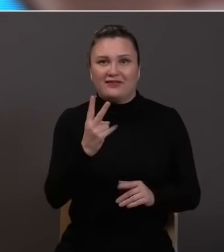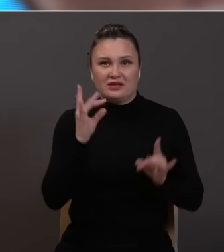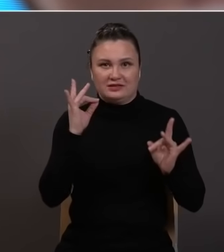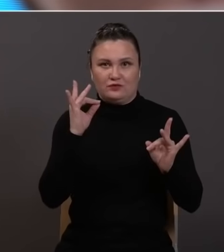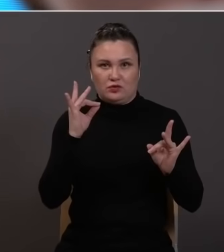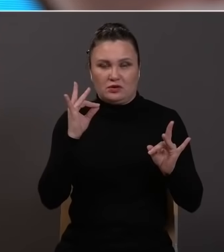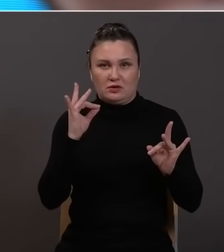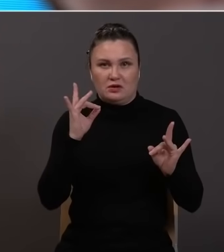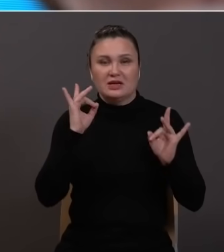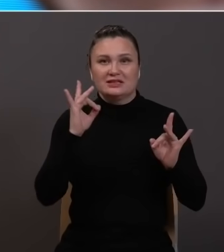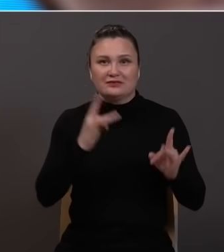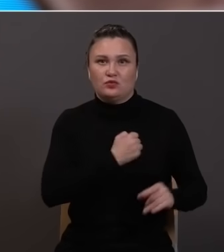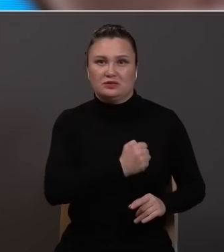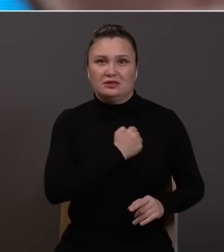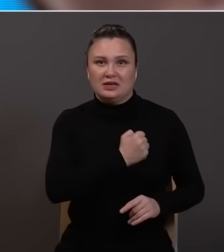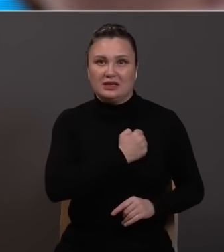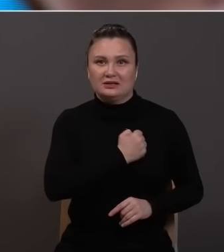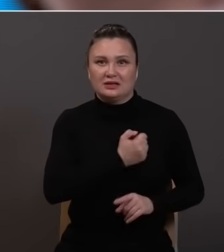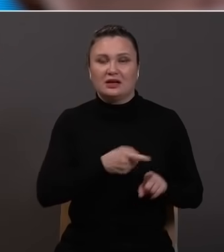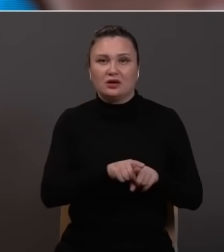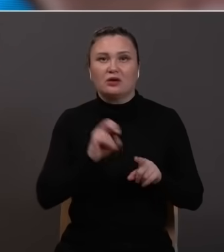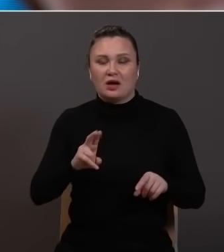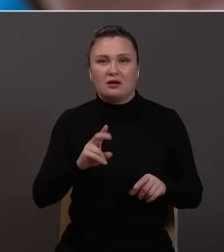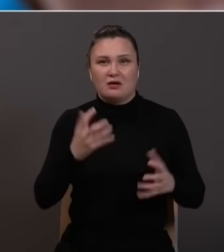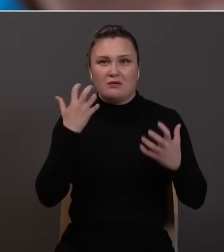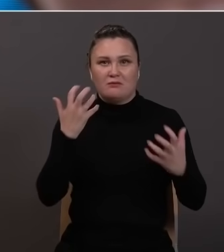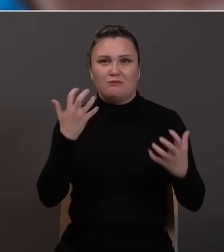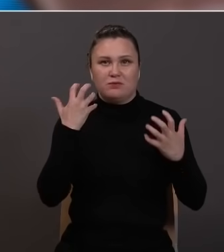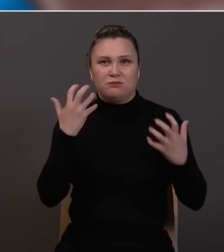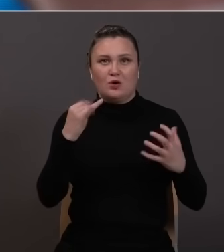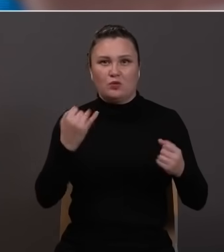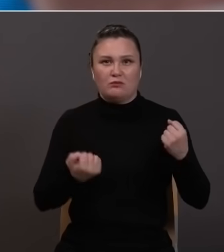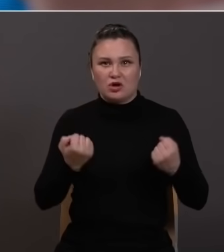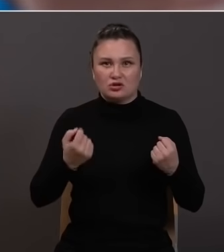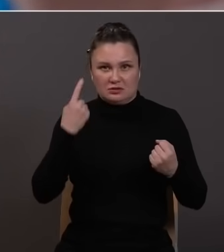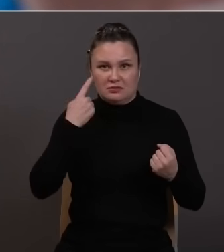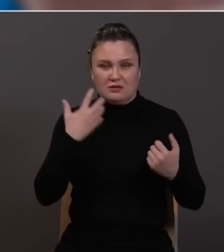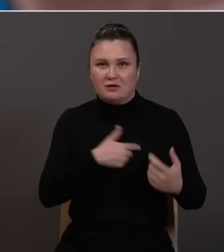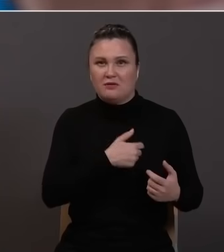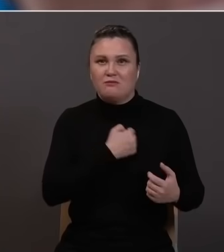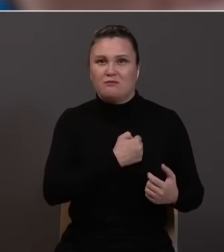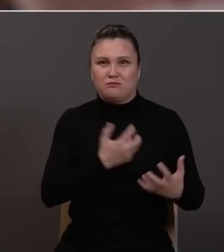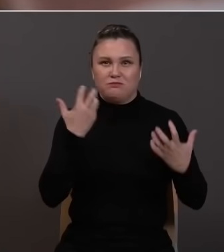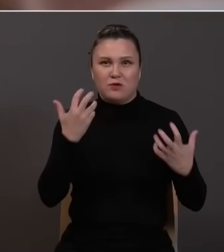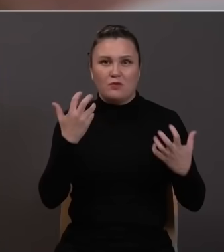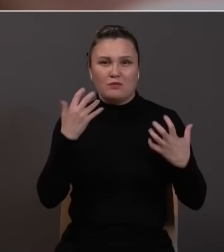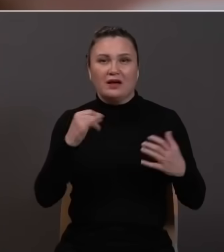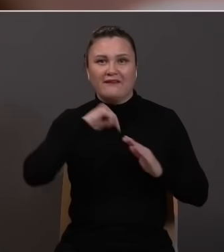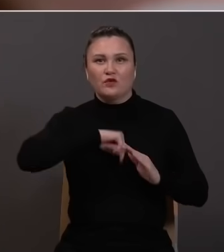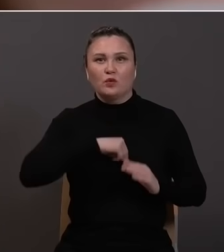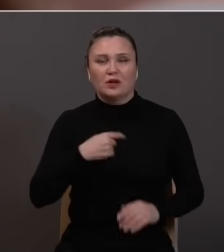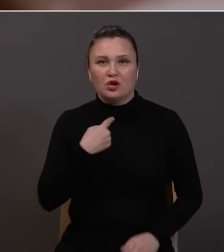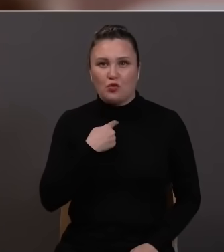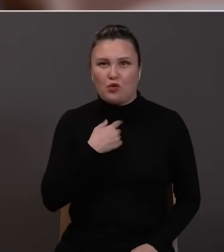звука. Звук твоего сердца, который как басы у машины, знаете, вот заряженный прям бух-бух-бух. И внутренний